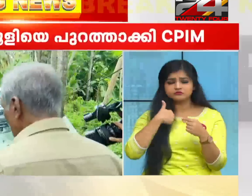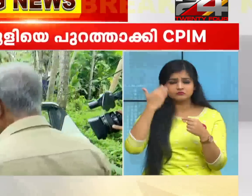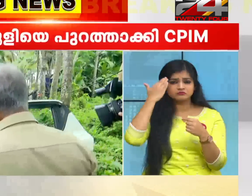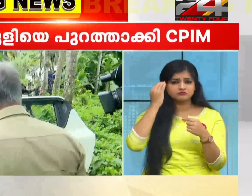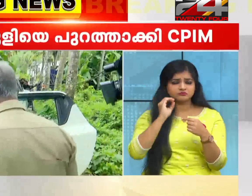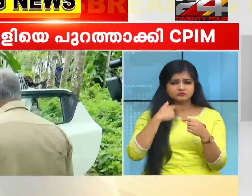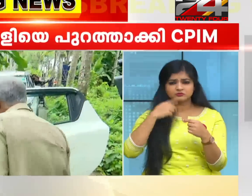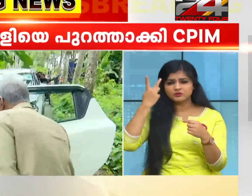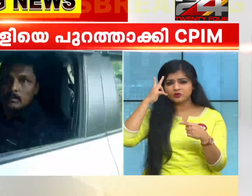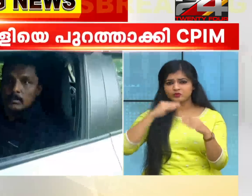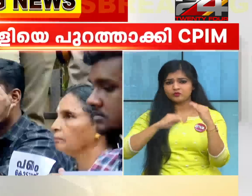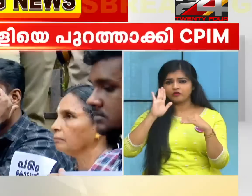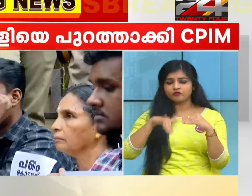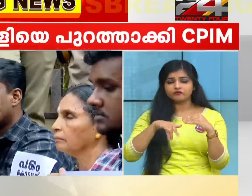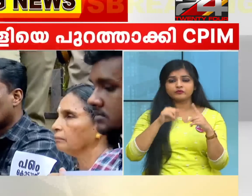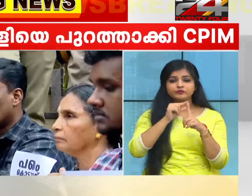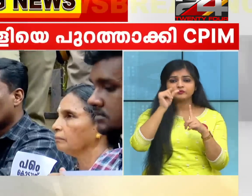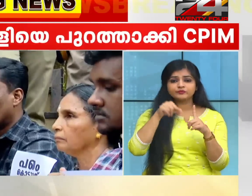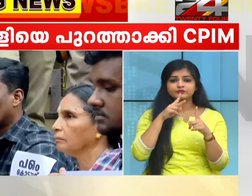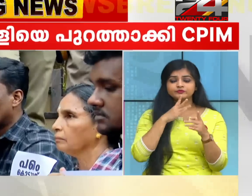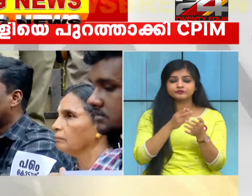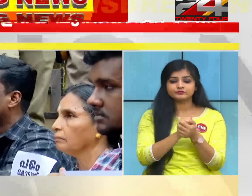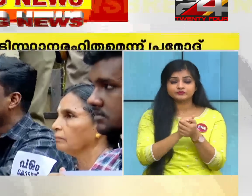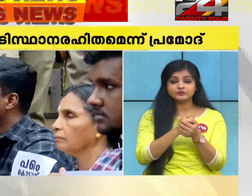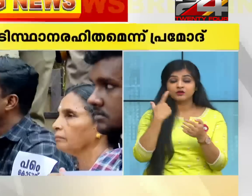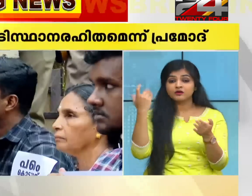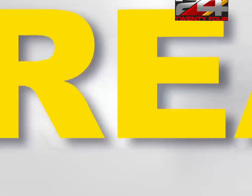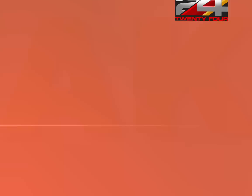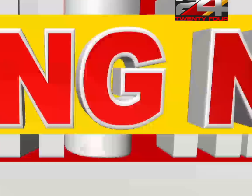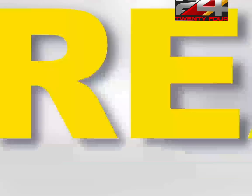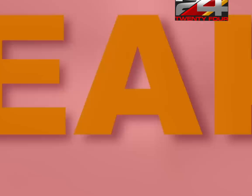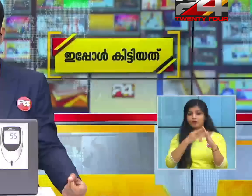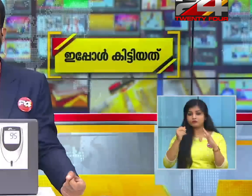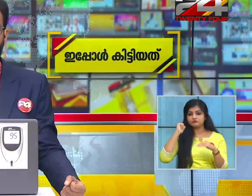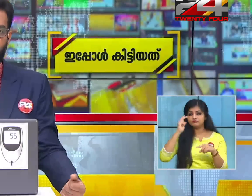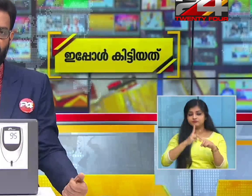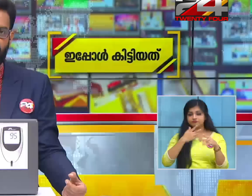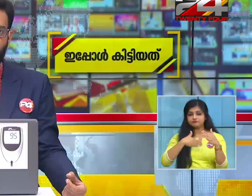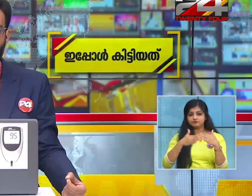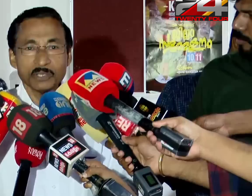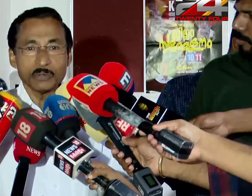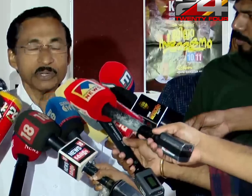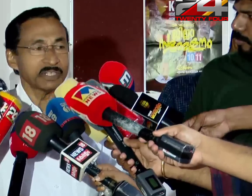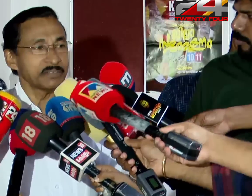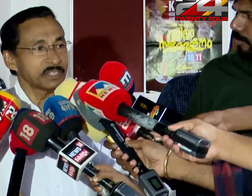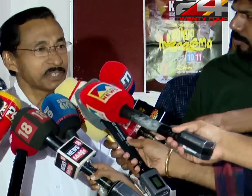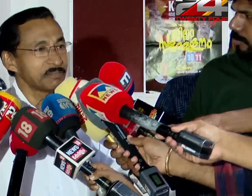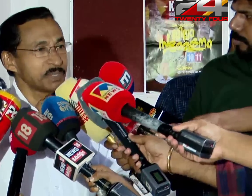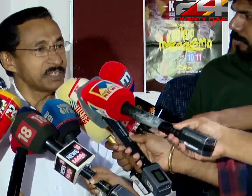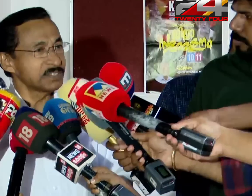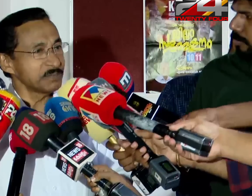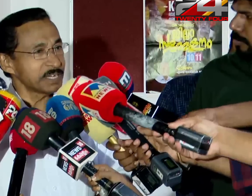സംശയമുണ്ട്. പ്രമോദ് കോട്ടൂളി പരാതിക്കാരന്റെ വീടിന് മുന്നിൽ സമരം തുടരുകയാണ്. അഭിജിത്ത് മുടക്കുന്നതാണ് അവിടെ നിന്ന് വിവരങ്ങൾ നൽകിയത്. കൊണ്ടുവന്ന